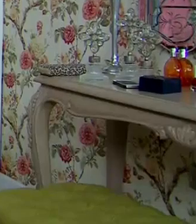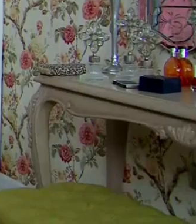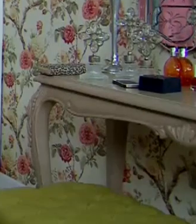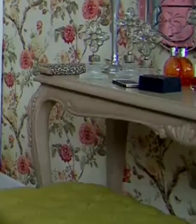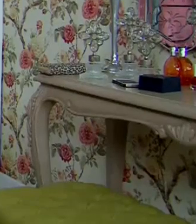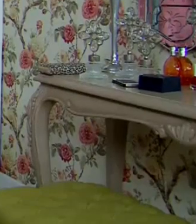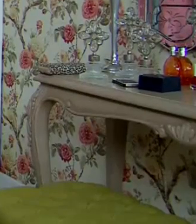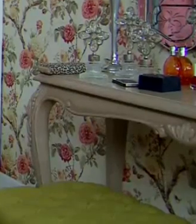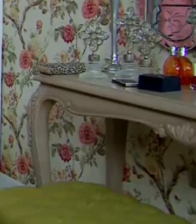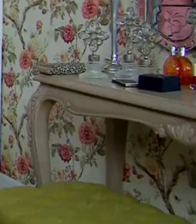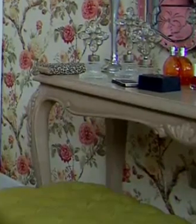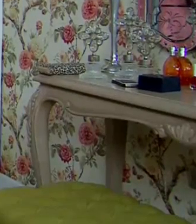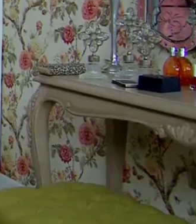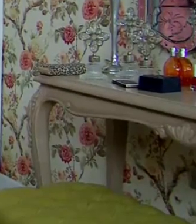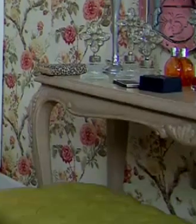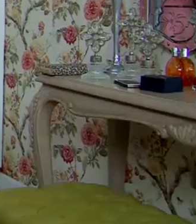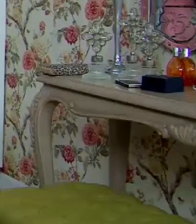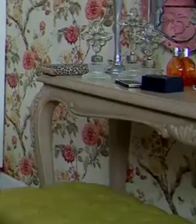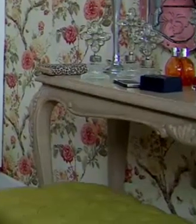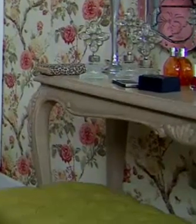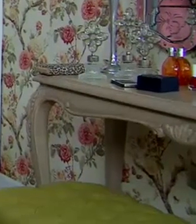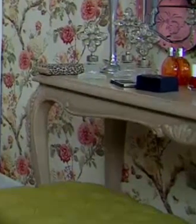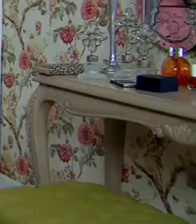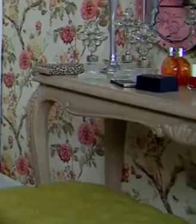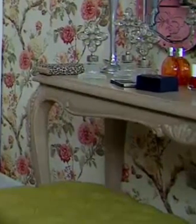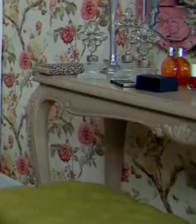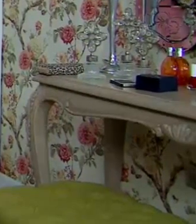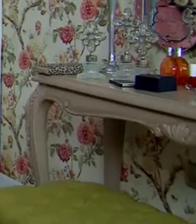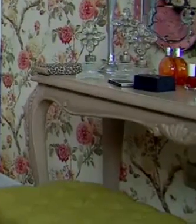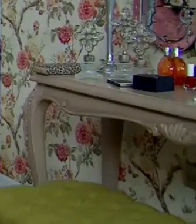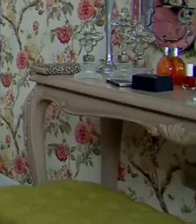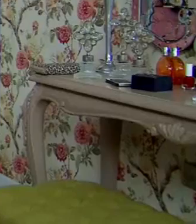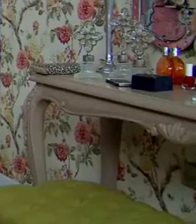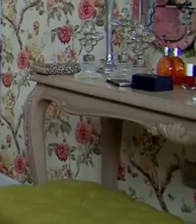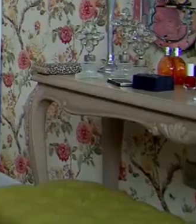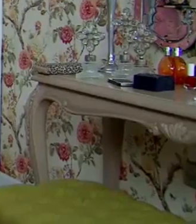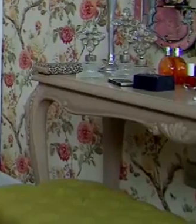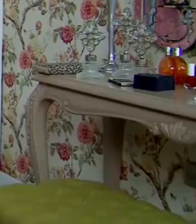Kapının kolu emaneten duruyor. Rüyam çıkarıp tekrar yerine taktı.